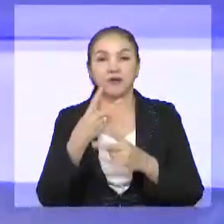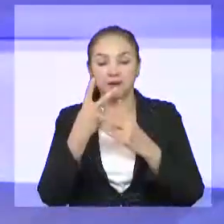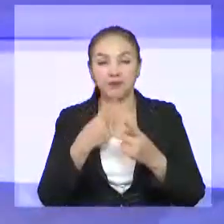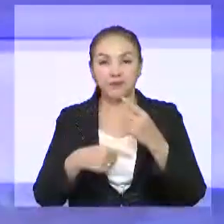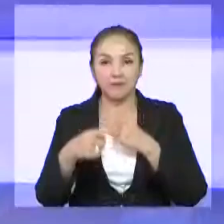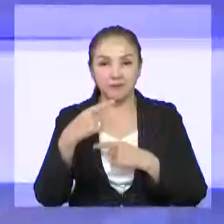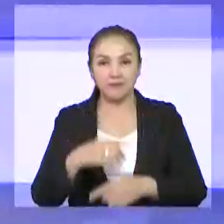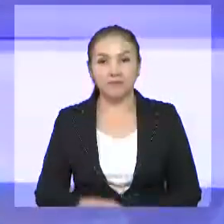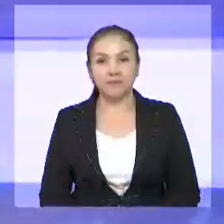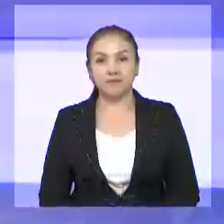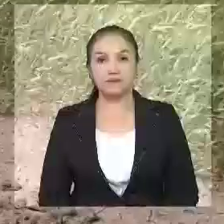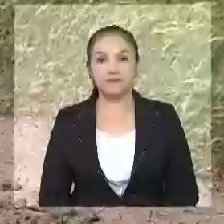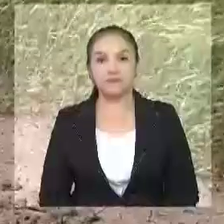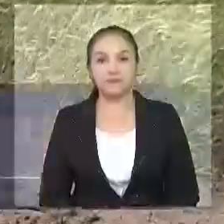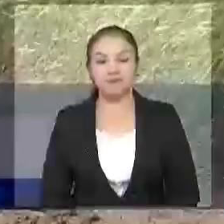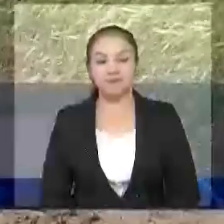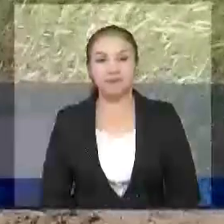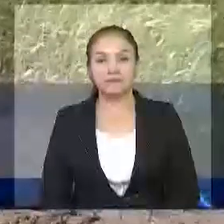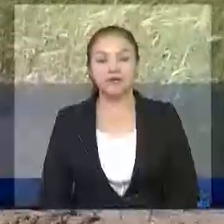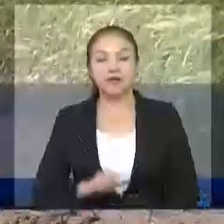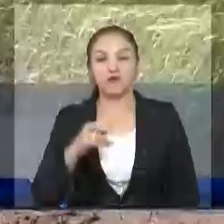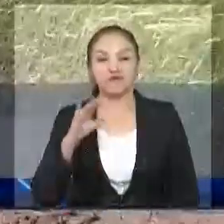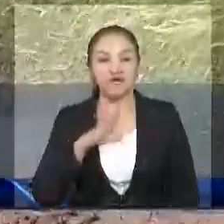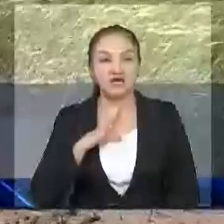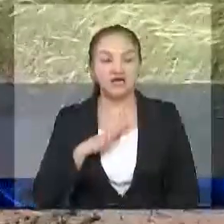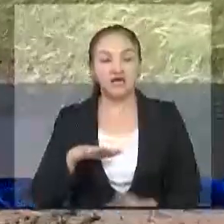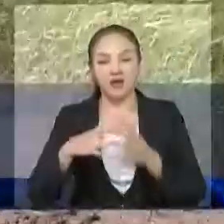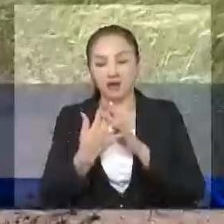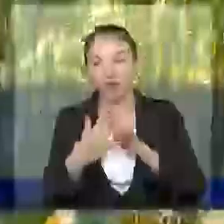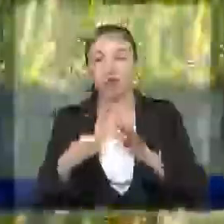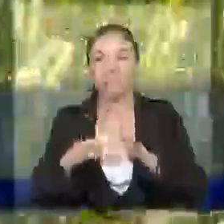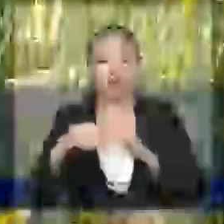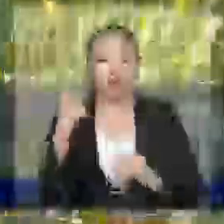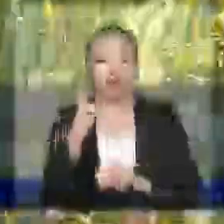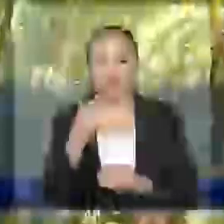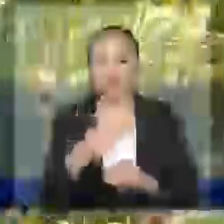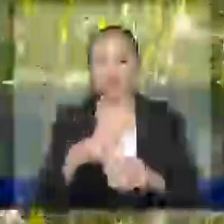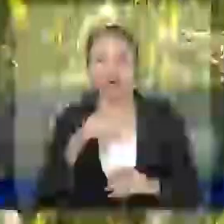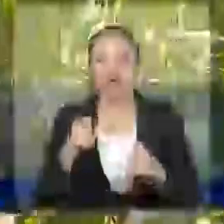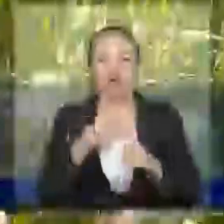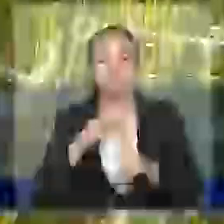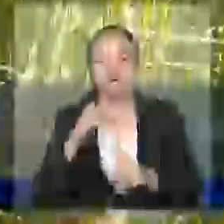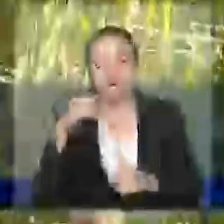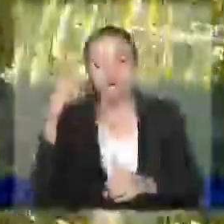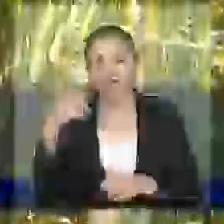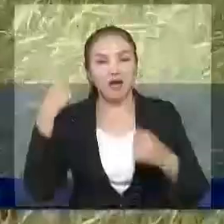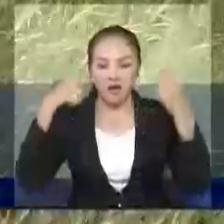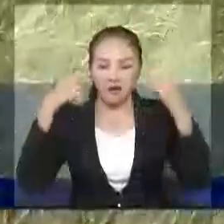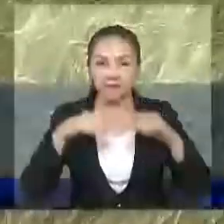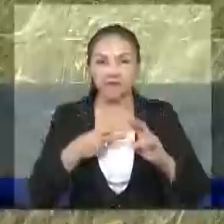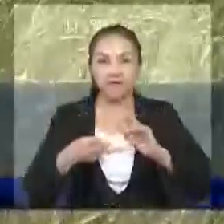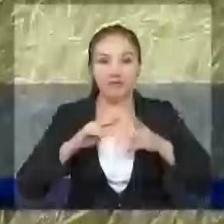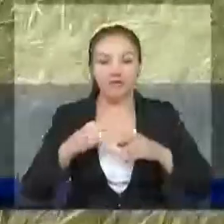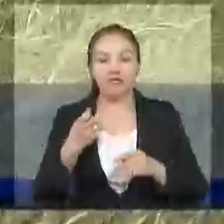келді. Сюжет көрейік. Аманғос Төлеуов ауыл шаруашылығы саласында аты аңызға айналған тұлға. Бадамшадан 50 шақырым